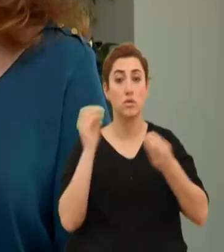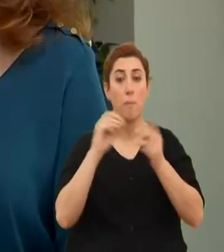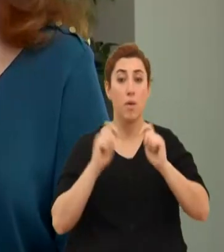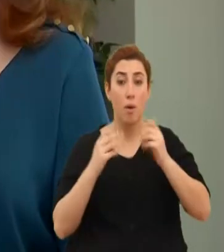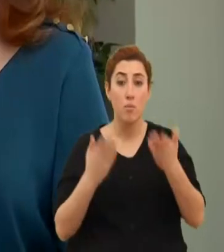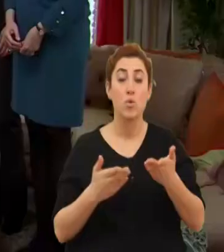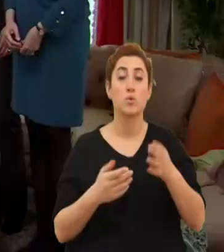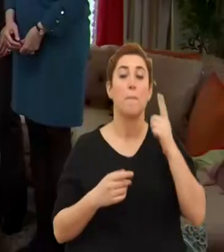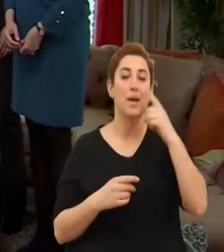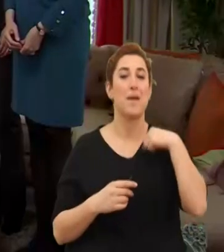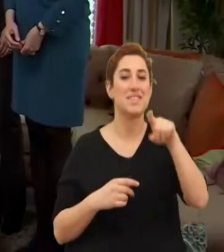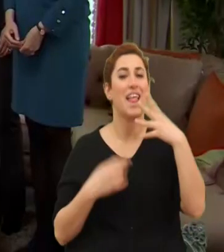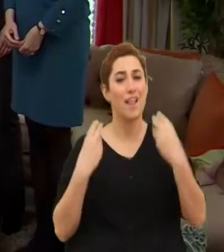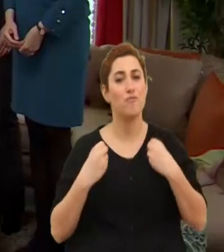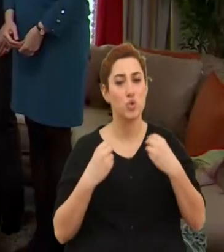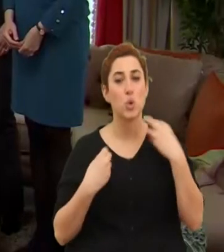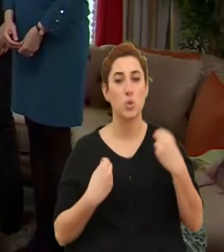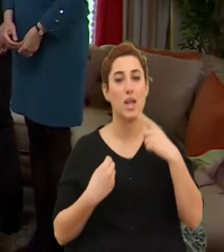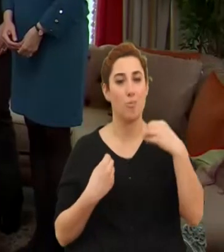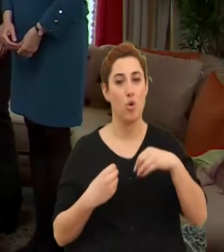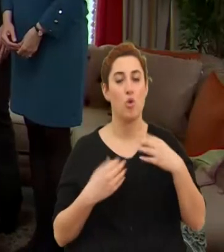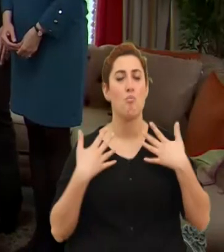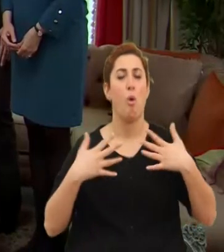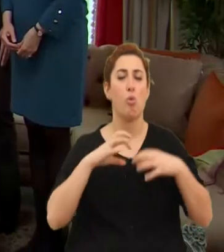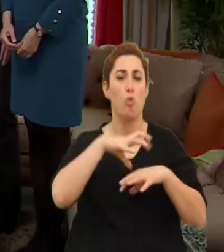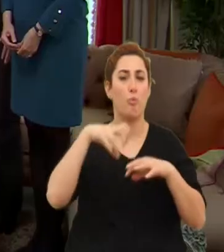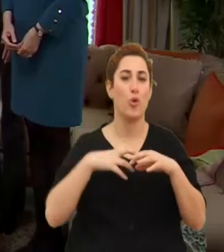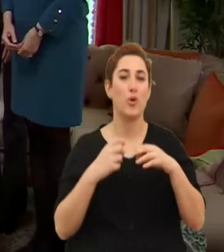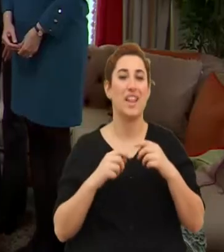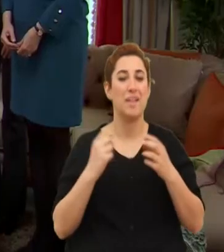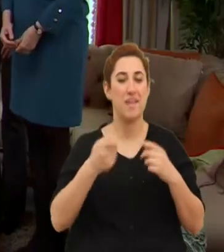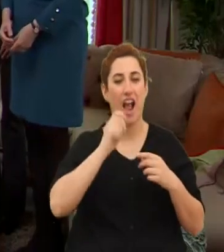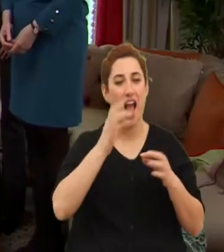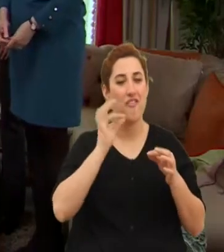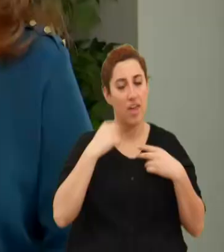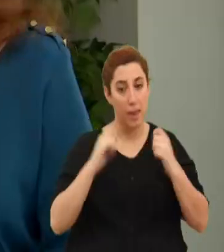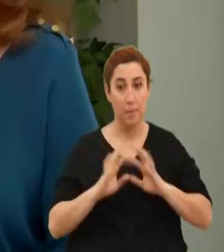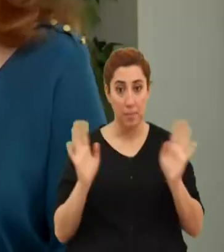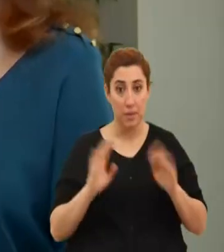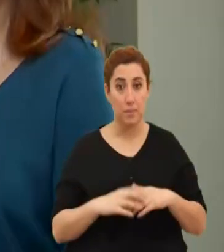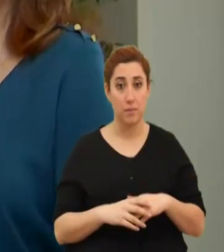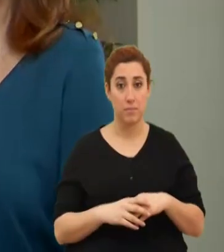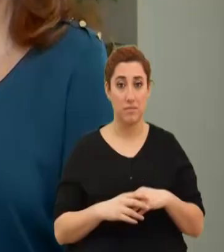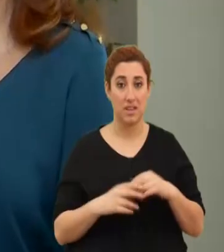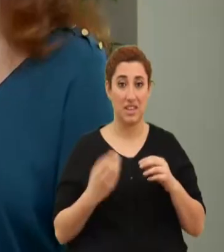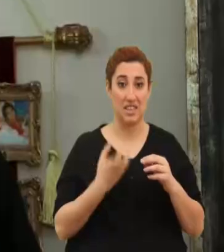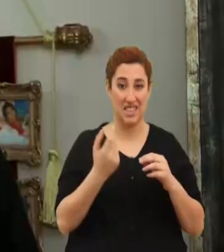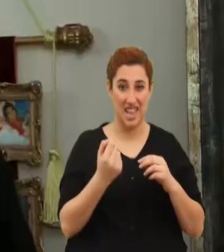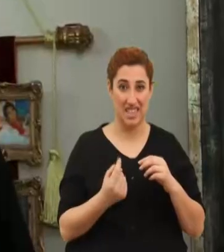yapıyorsunuz? Bakın ben size en güzeli, güzel böyle bol köpüklü kısık ateşte bir kahve yapayım değil mi? Kısık